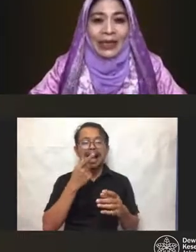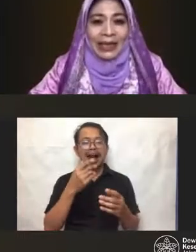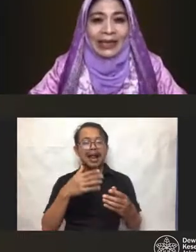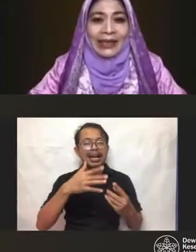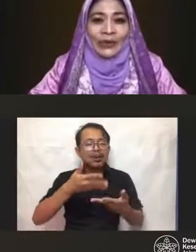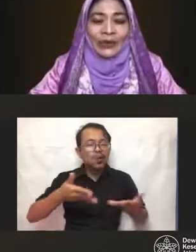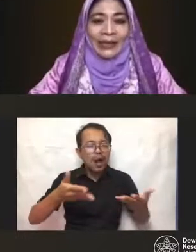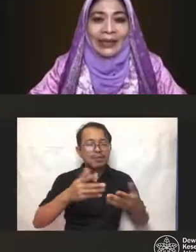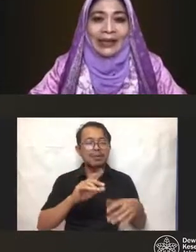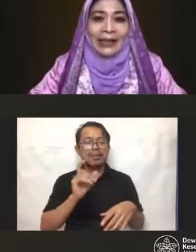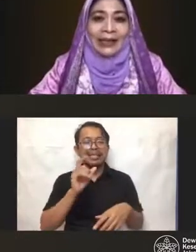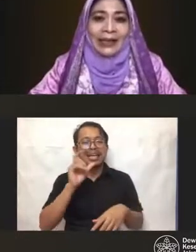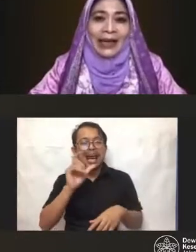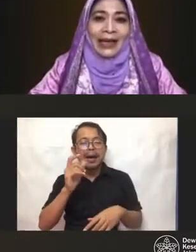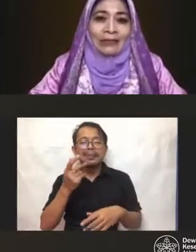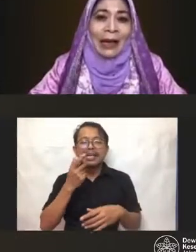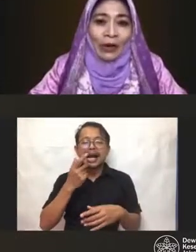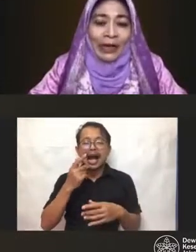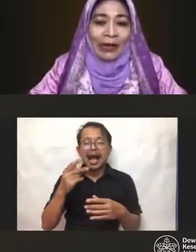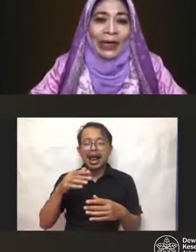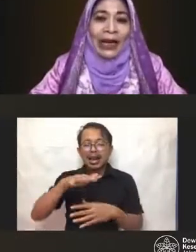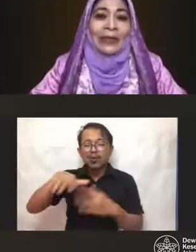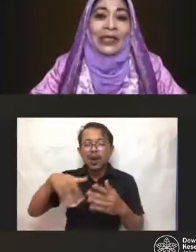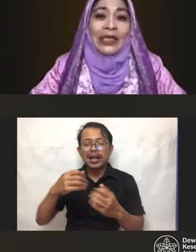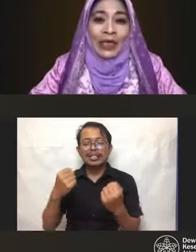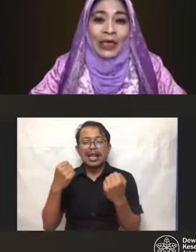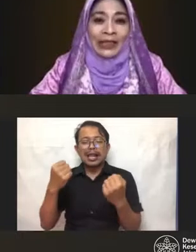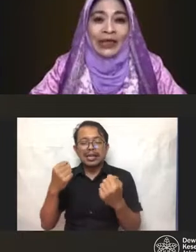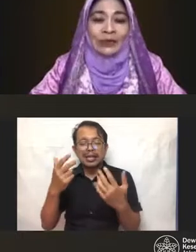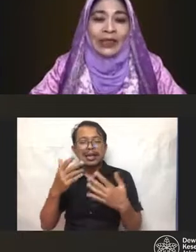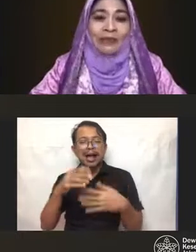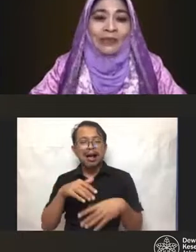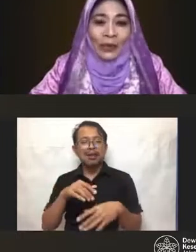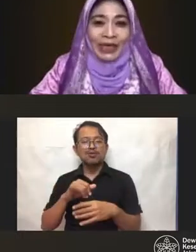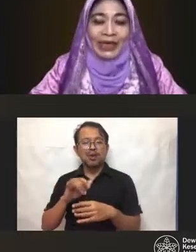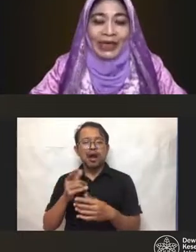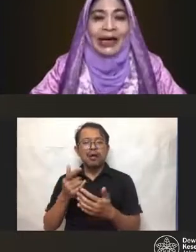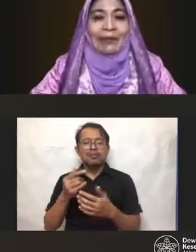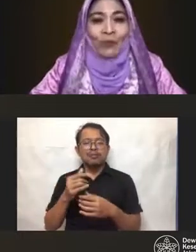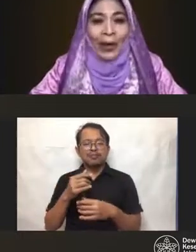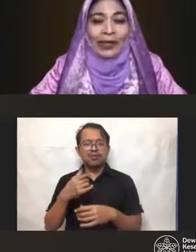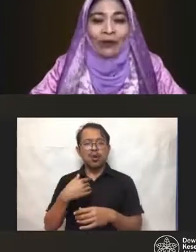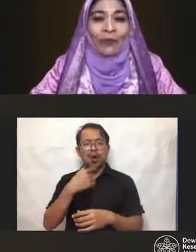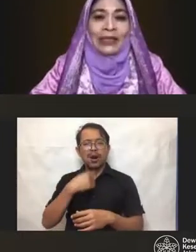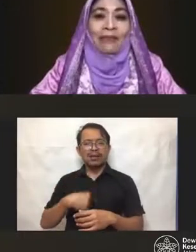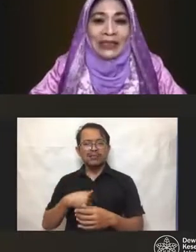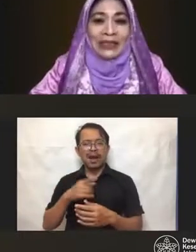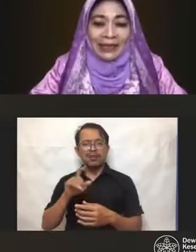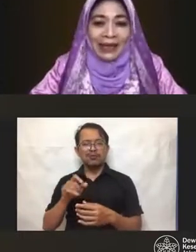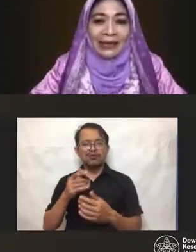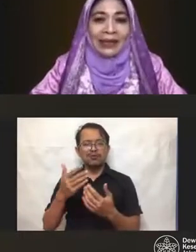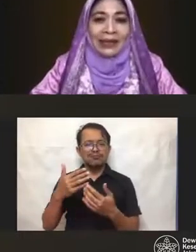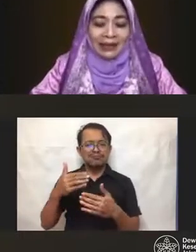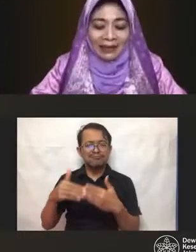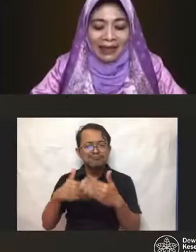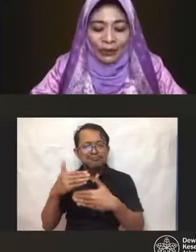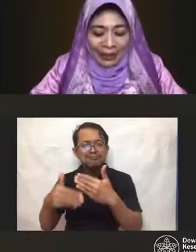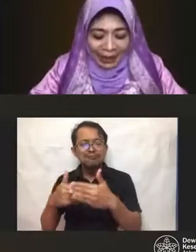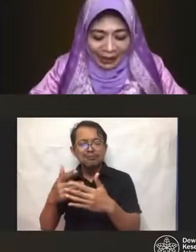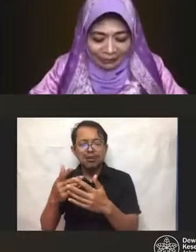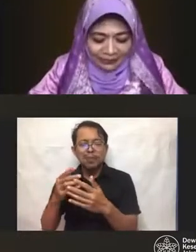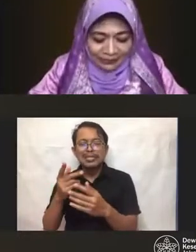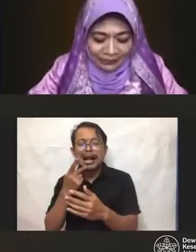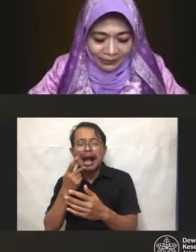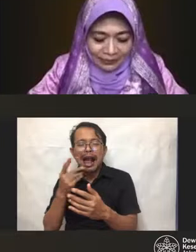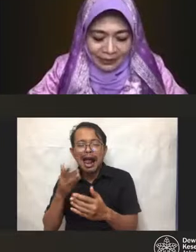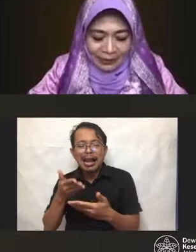juga kesehatan lingkungan kita. Dan sebagai orang yang beragama, tentunya kita harus menjadi pionir ya dalam upaya-upaya pelestarian lingkungan